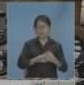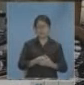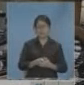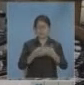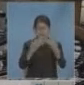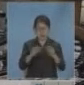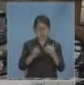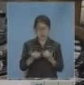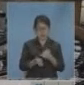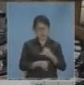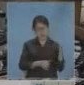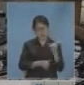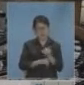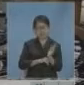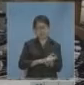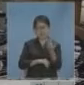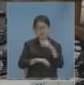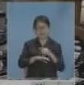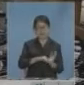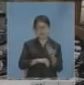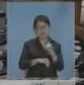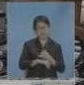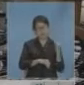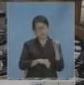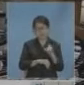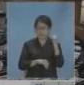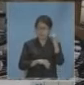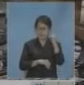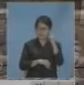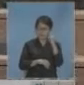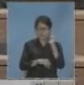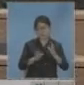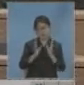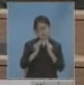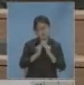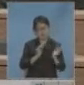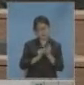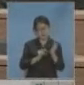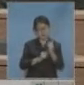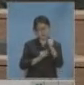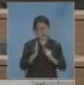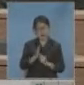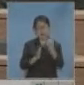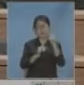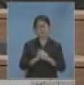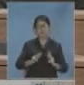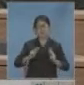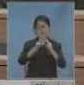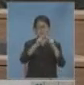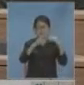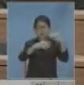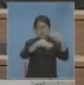มาถึงสภาในวันนี้ตอนเช้าเนี่ยนะครับก็คิดว่าบรรยากาศก็น่าจะดีนะครับเริ่มต้นที่กระทรวงพัฒนาสังคมและความมั่นคง